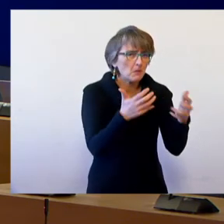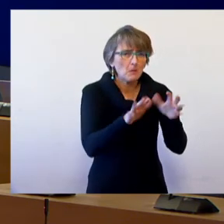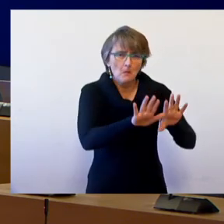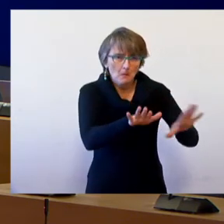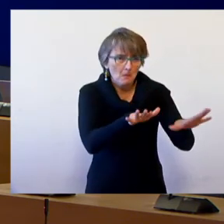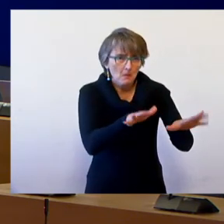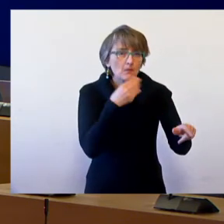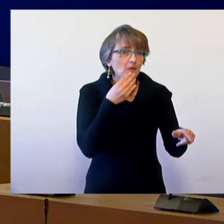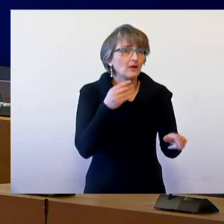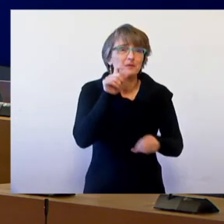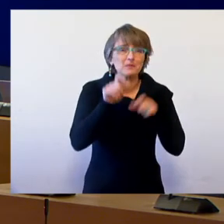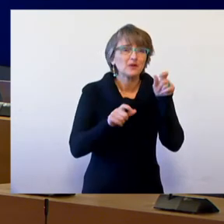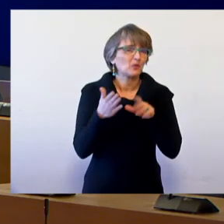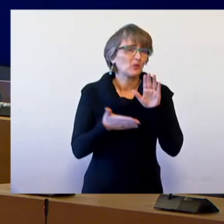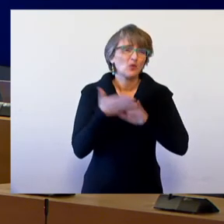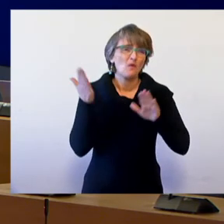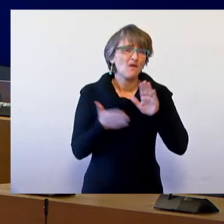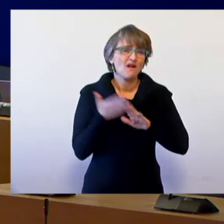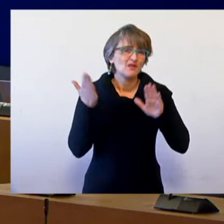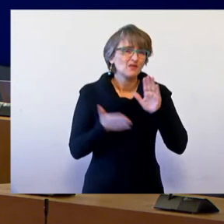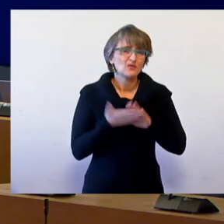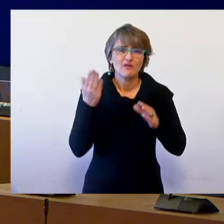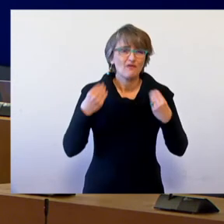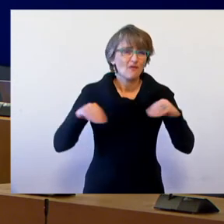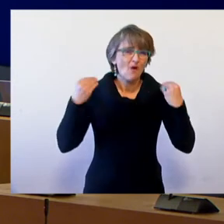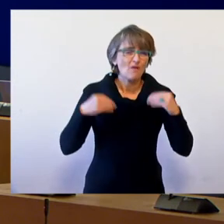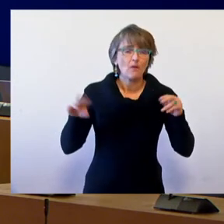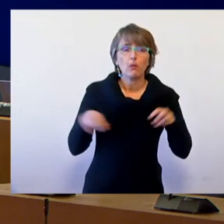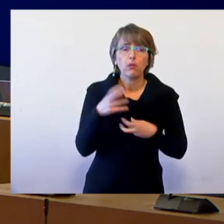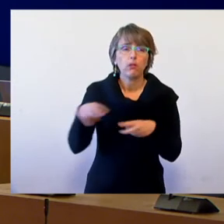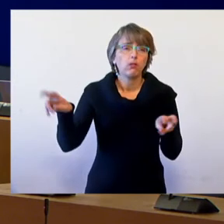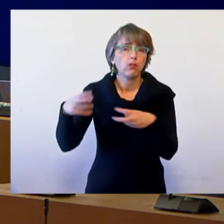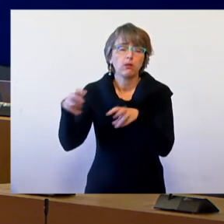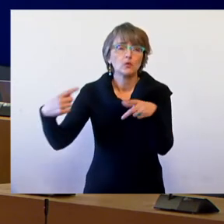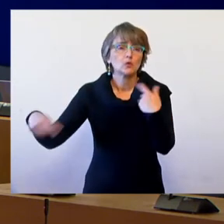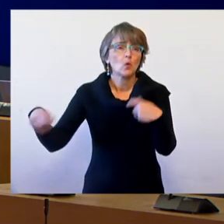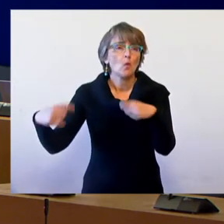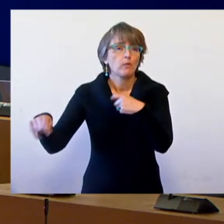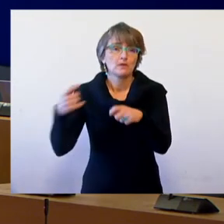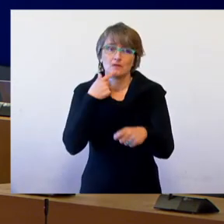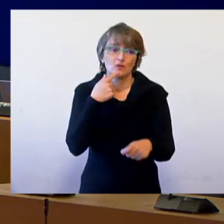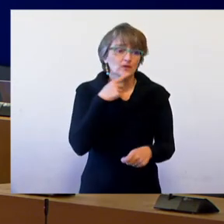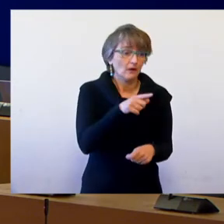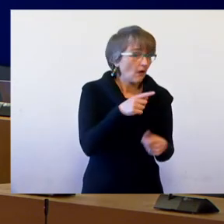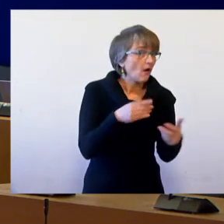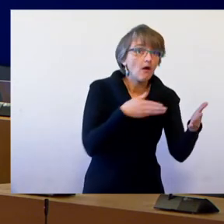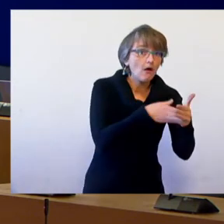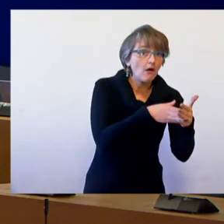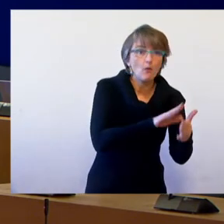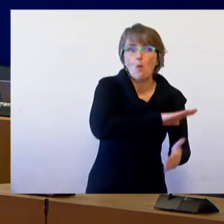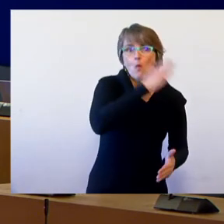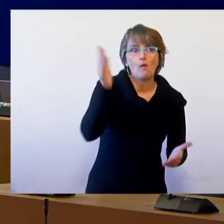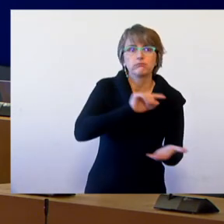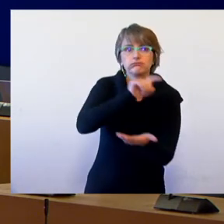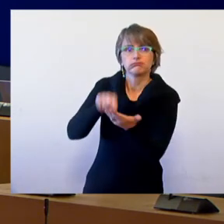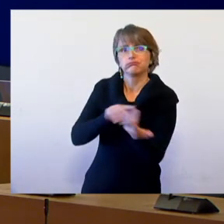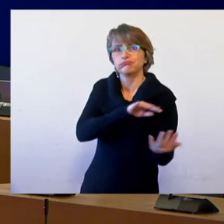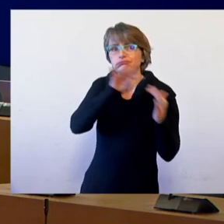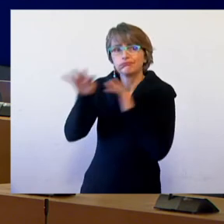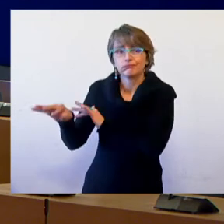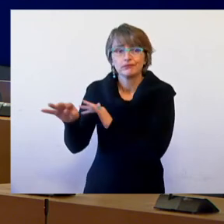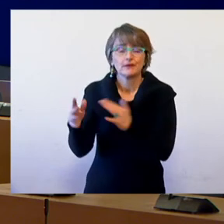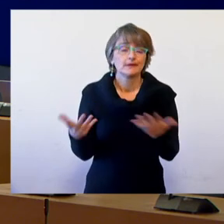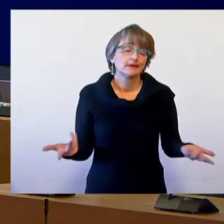des vendeurs à la sauvette itinérants, ils trouveront certainement un autre endroit où se positionner, tout simplement pour vous dire que c'est un